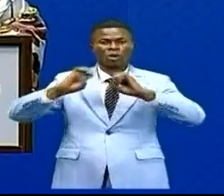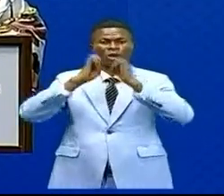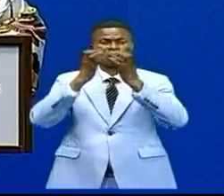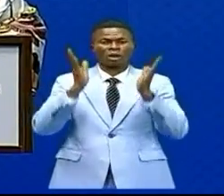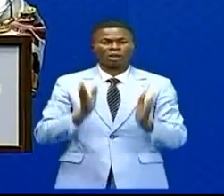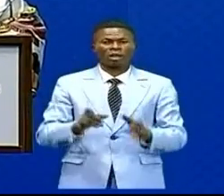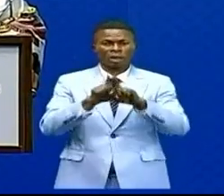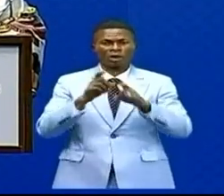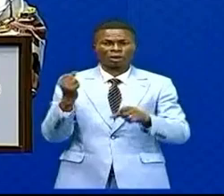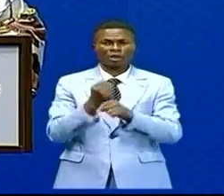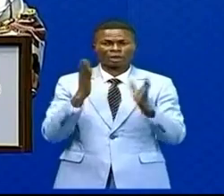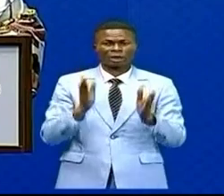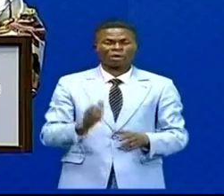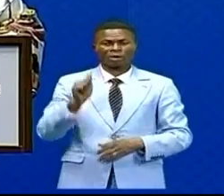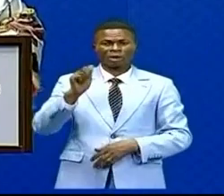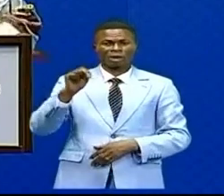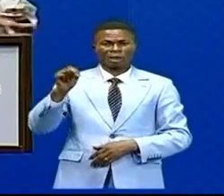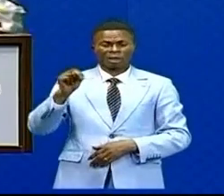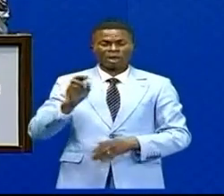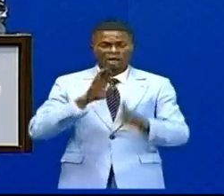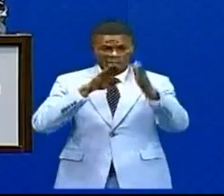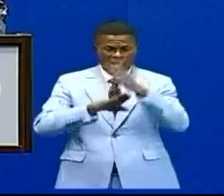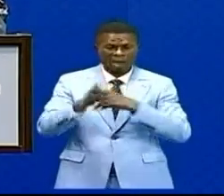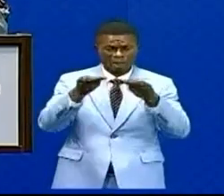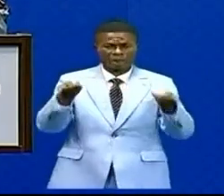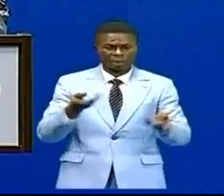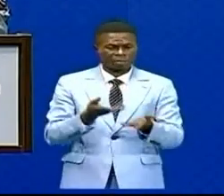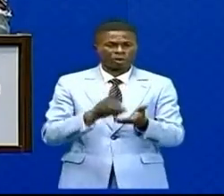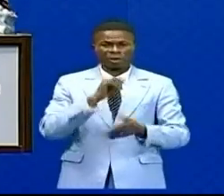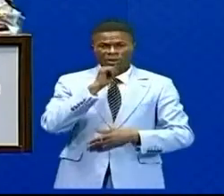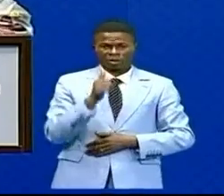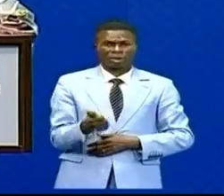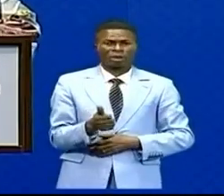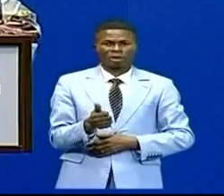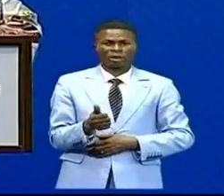et aux agents de l'ANADEC d'accéder au site.